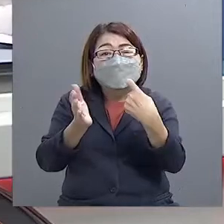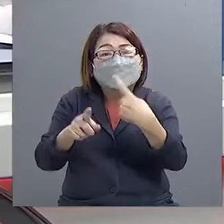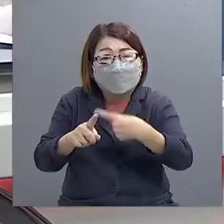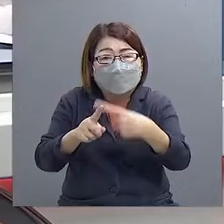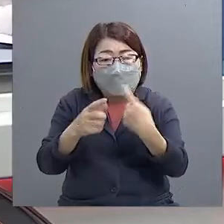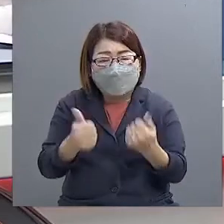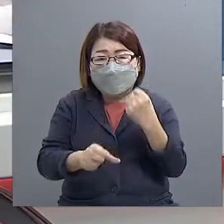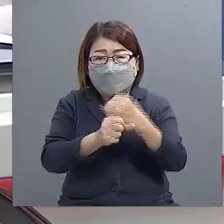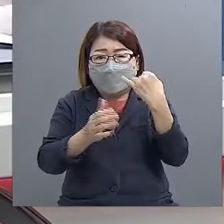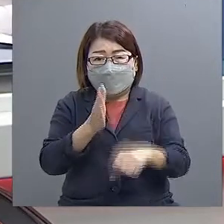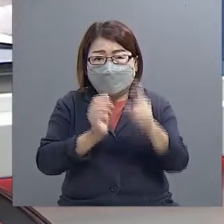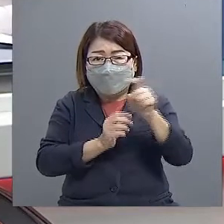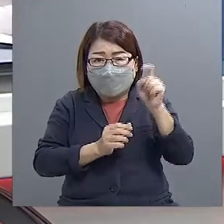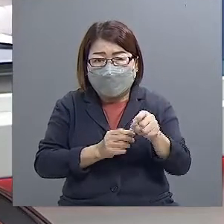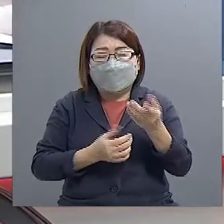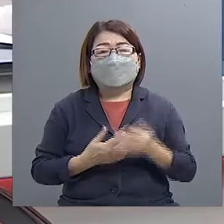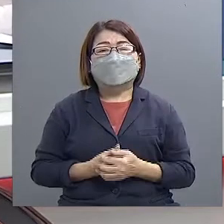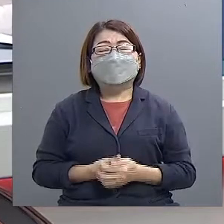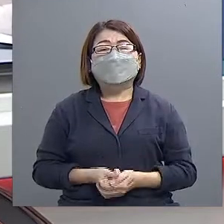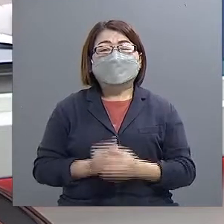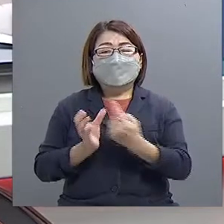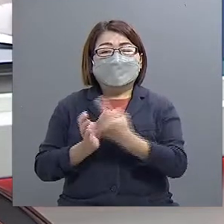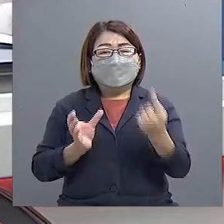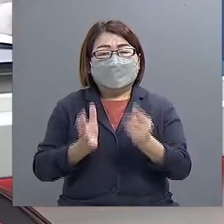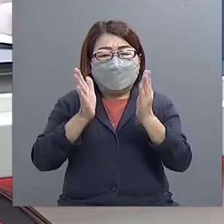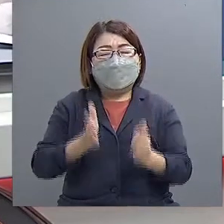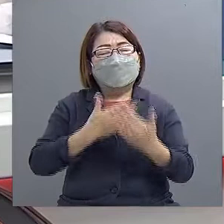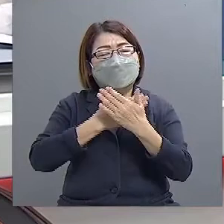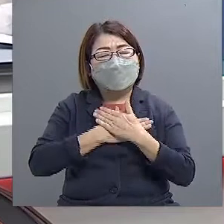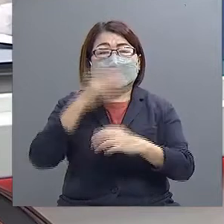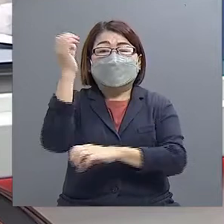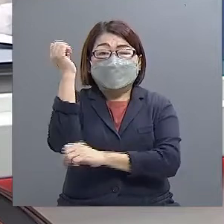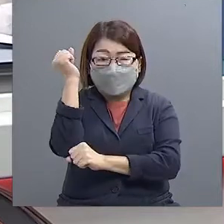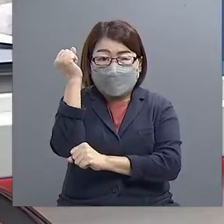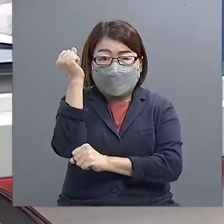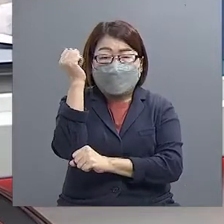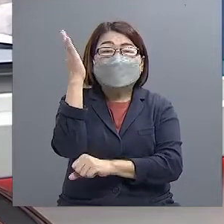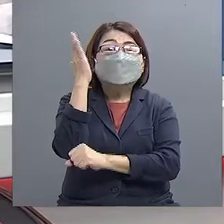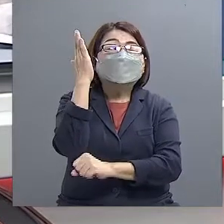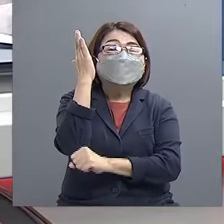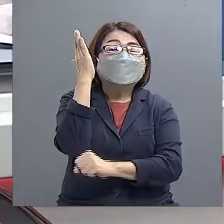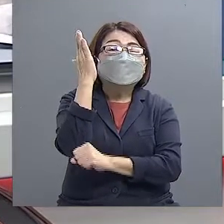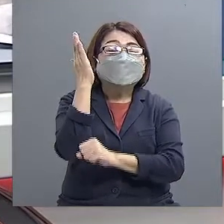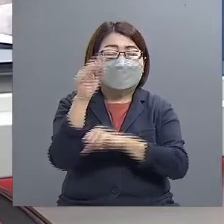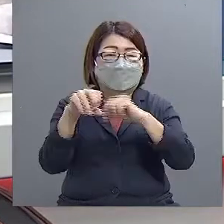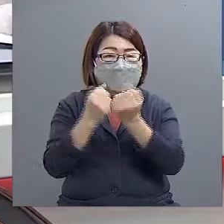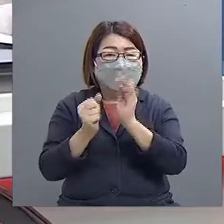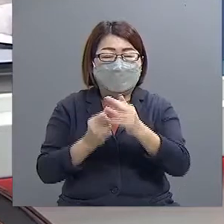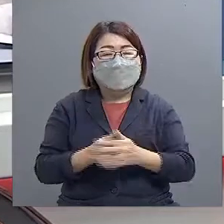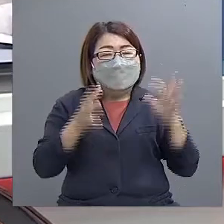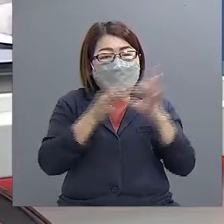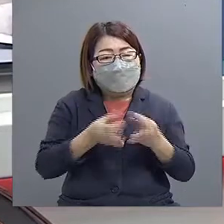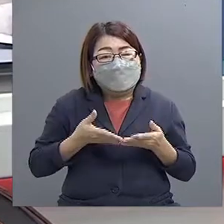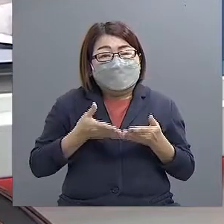ตัวแทนภาคีคนรักเมืองเก่าสงขลาสมาคมค่ะร่วมกันหารือถึงความกังวลนะต่อการเข้าเทียบท่าของเรือเฟอร์รี่ซึ่งก็เ